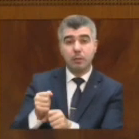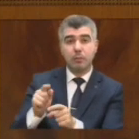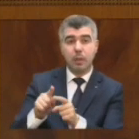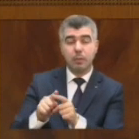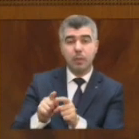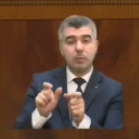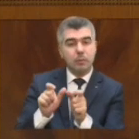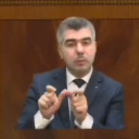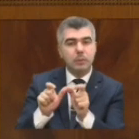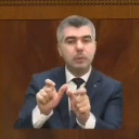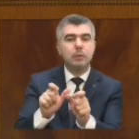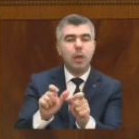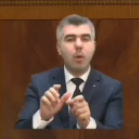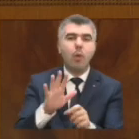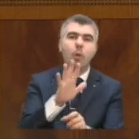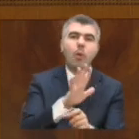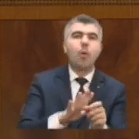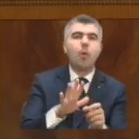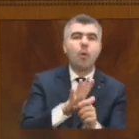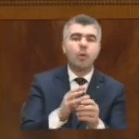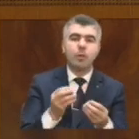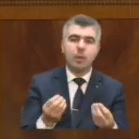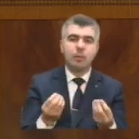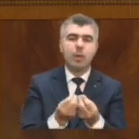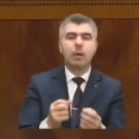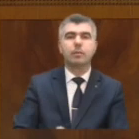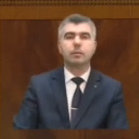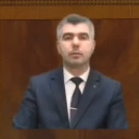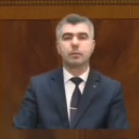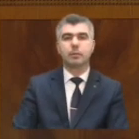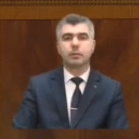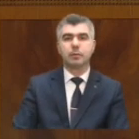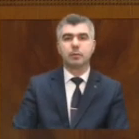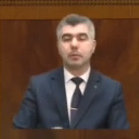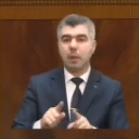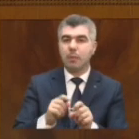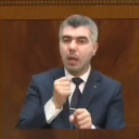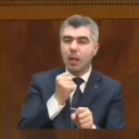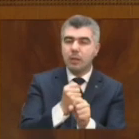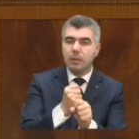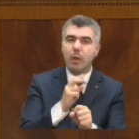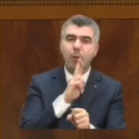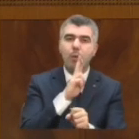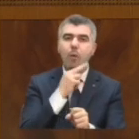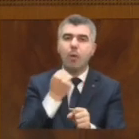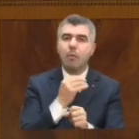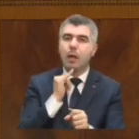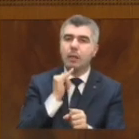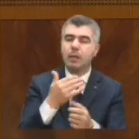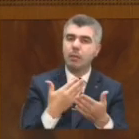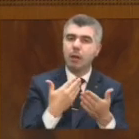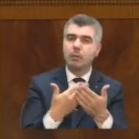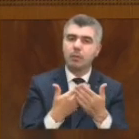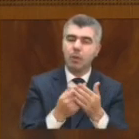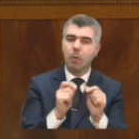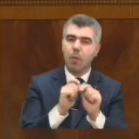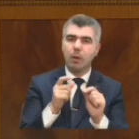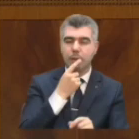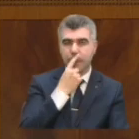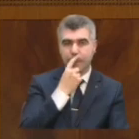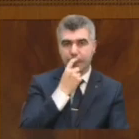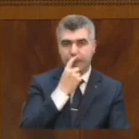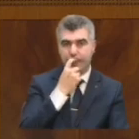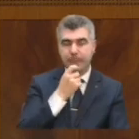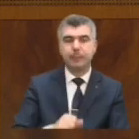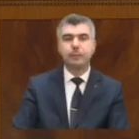المواطنات والمواطنين في اطار التعاقد اللي كاين، وهذا الامر وهو اللي حنا تنطبقوه في الحكومه على ارض الواقع. بغيت نضيف